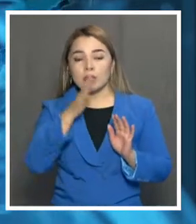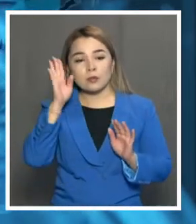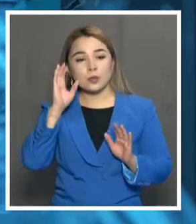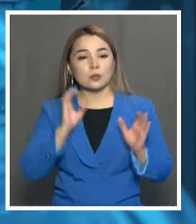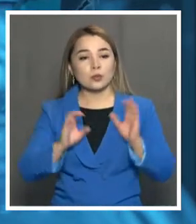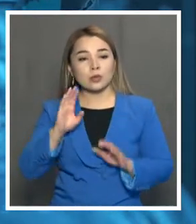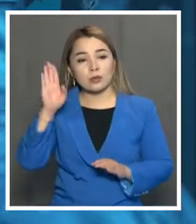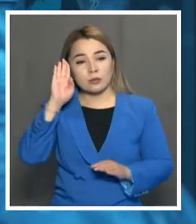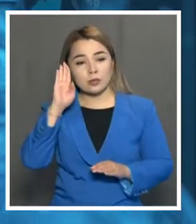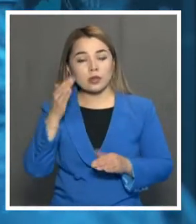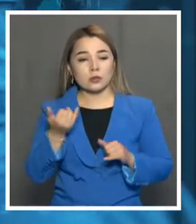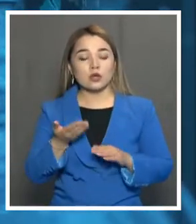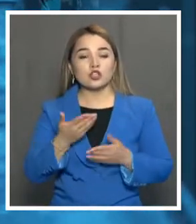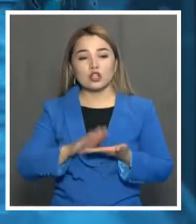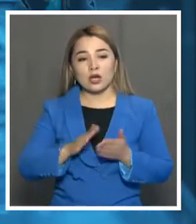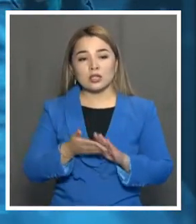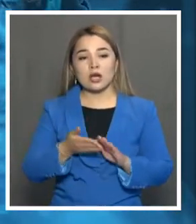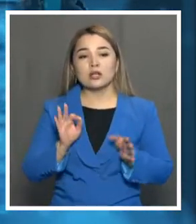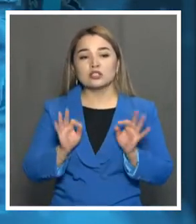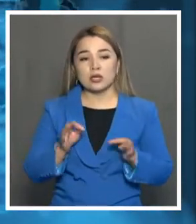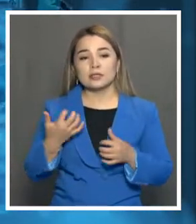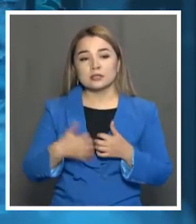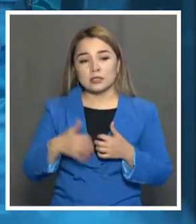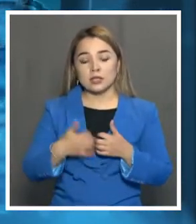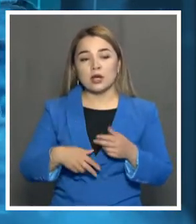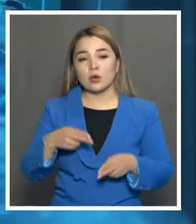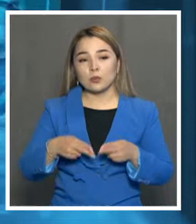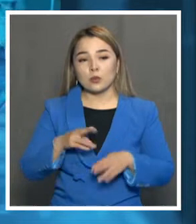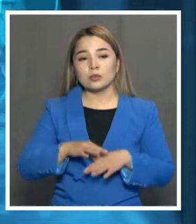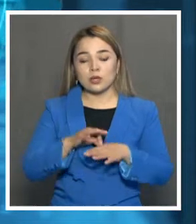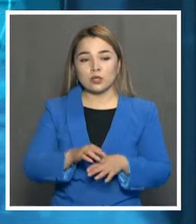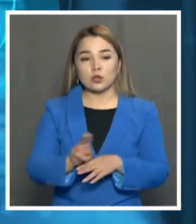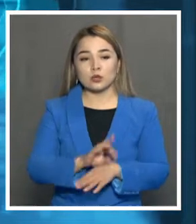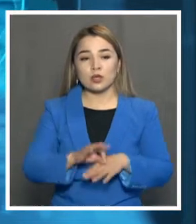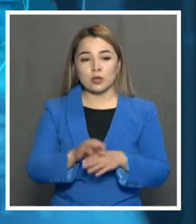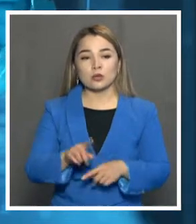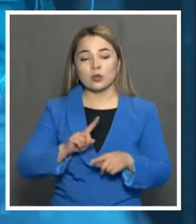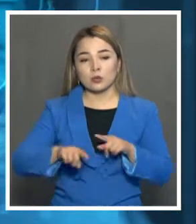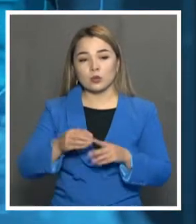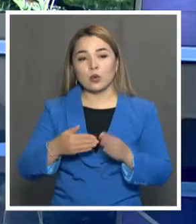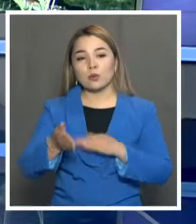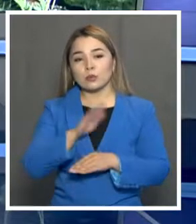жігіт жағдайлары жақсы, ауданға апарып перевязка жасатып қолдарын алып үйлерінде бақылауда.